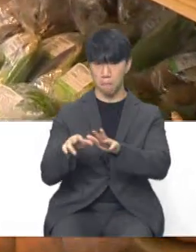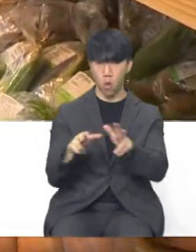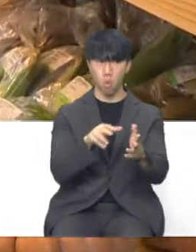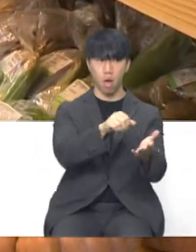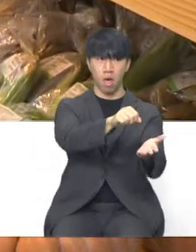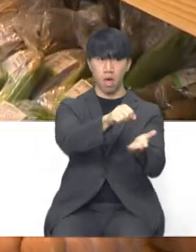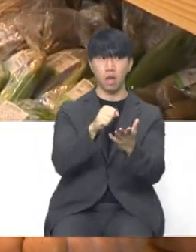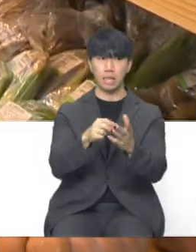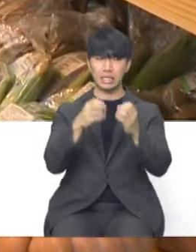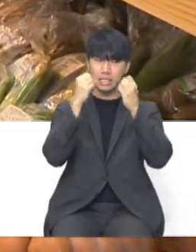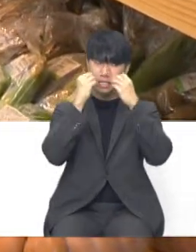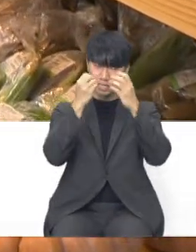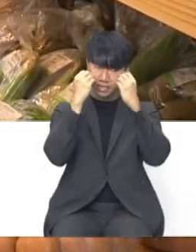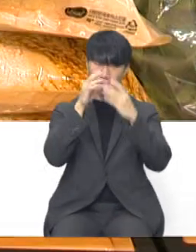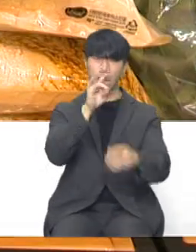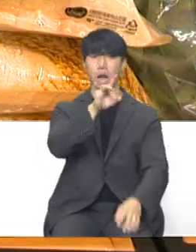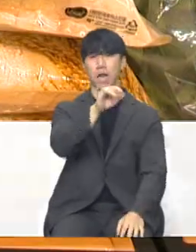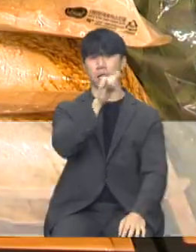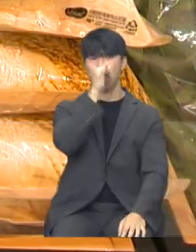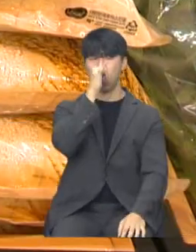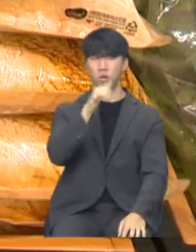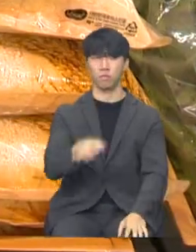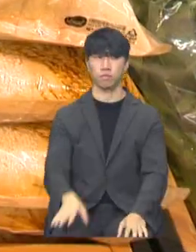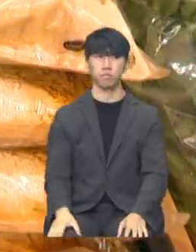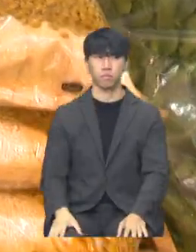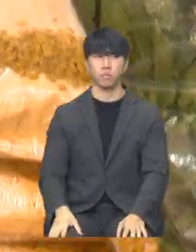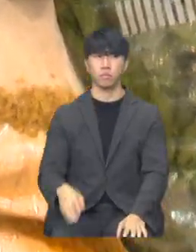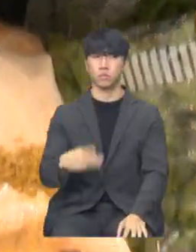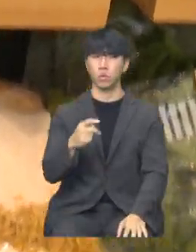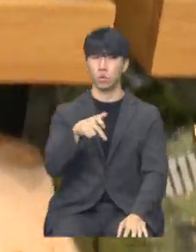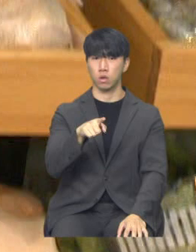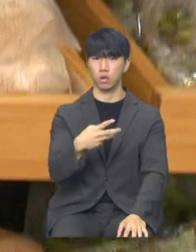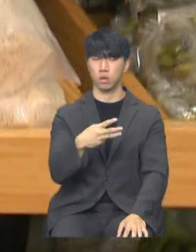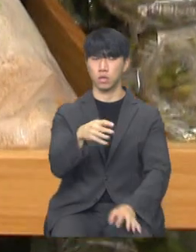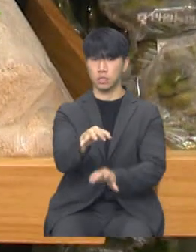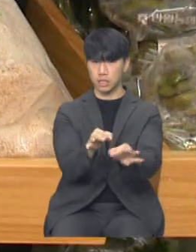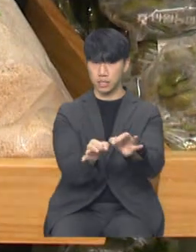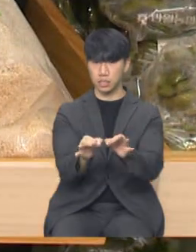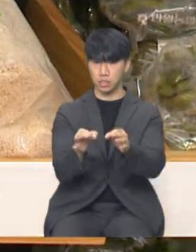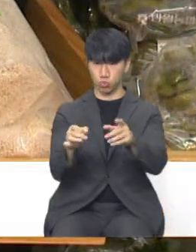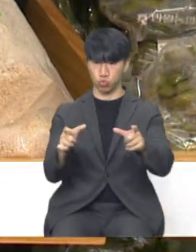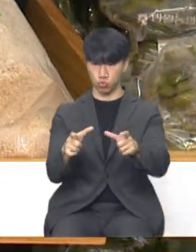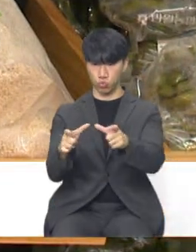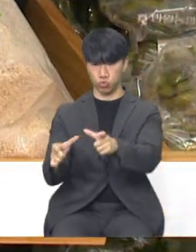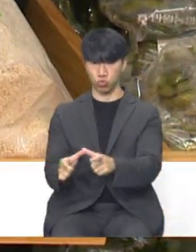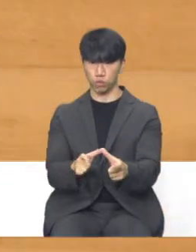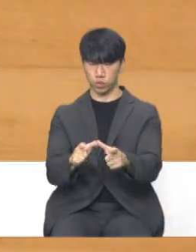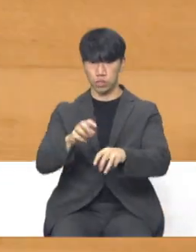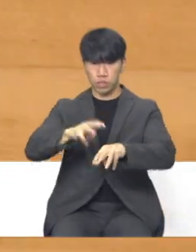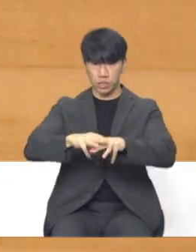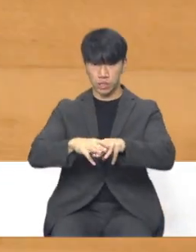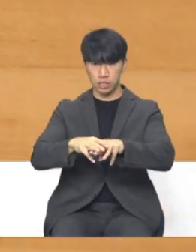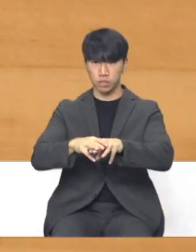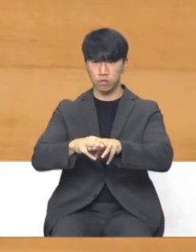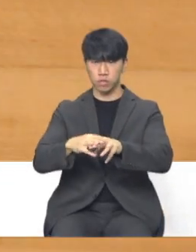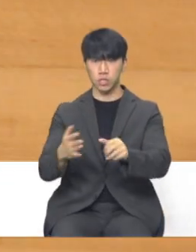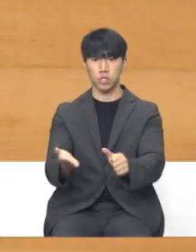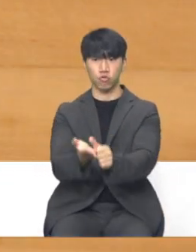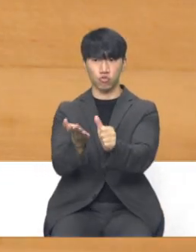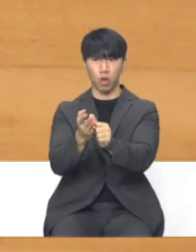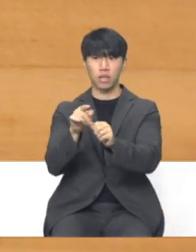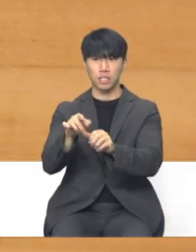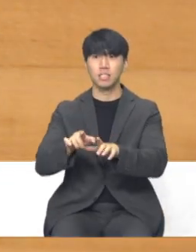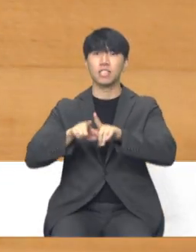와서 그거 싱싱한 거 한 가지는 있죠. 로컬푸드 직매장은 지역의 농민들이 생산한 농산물을 당일에